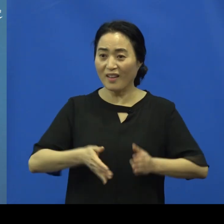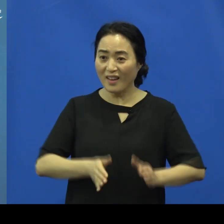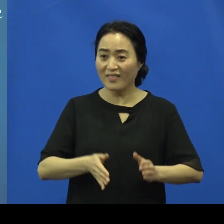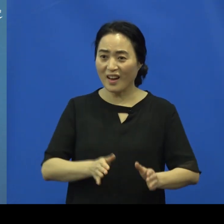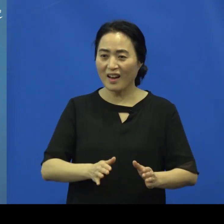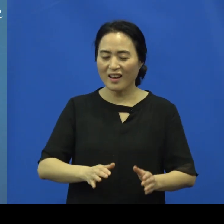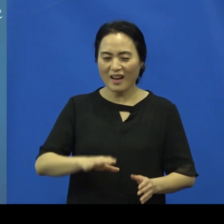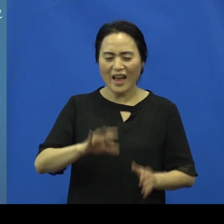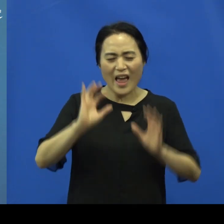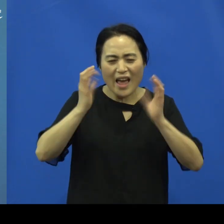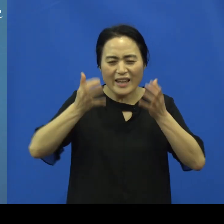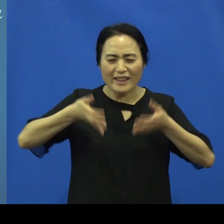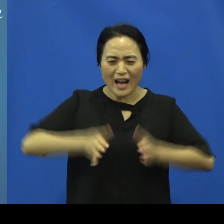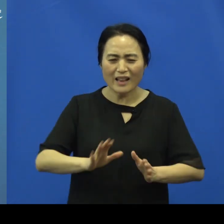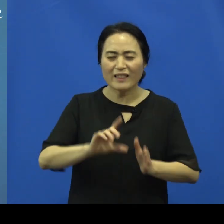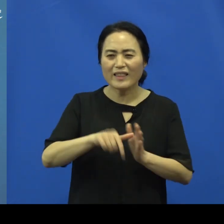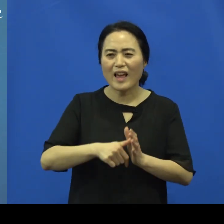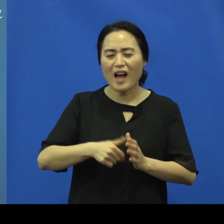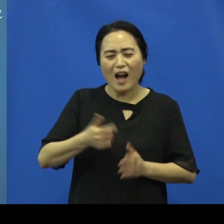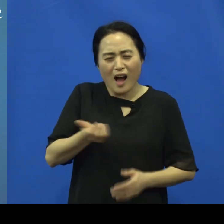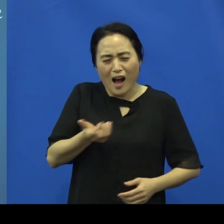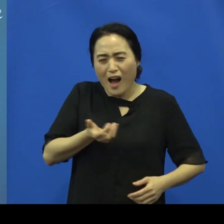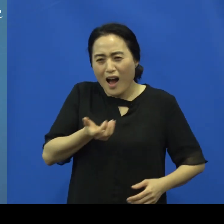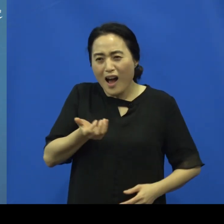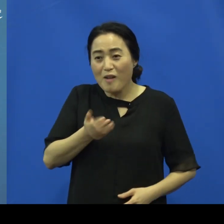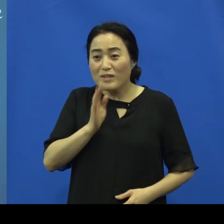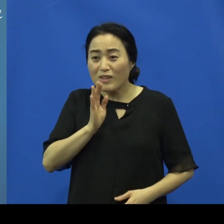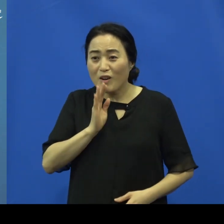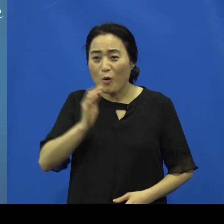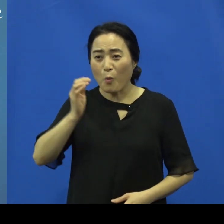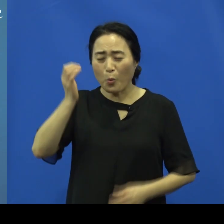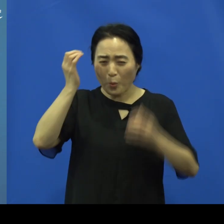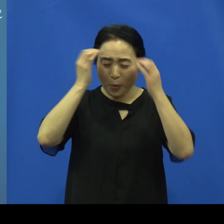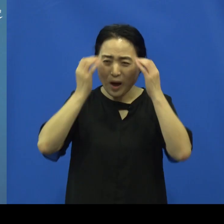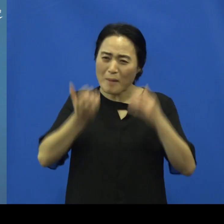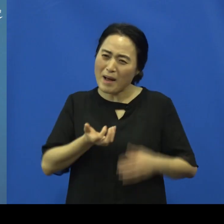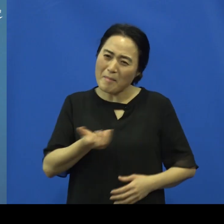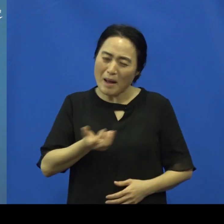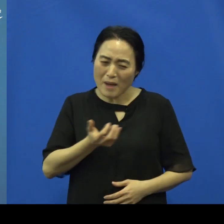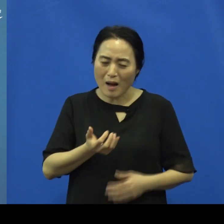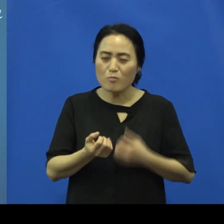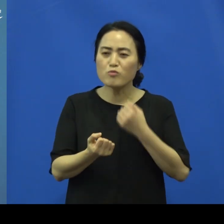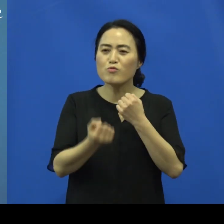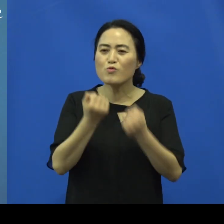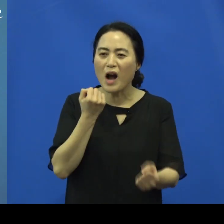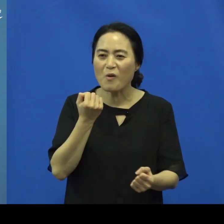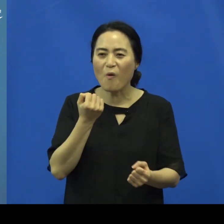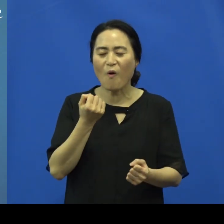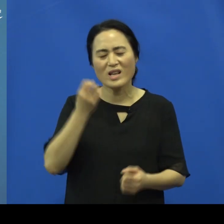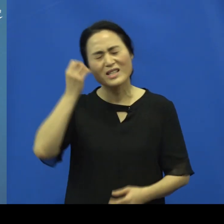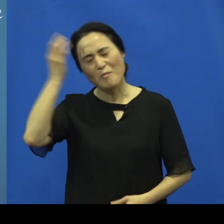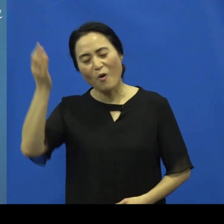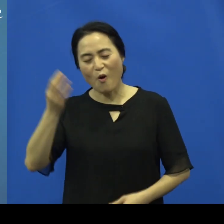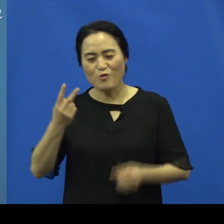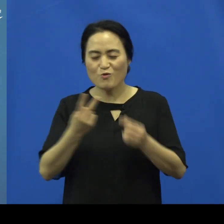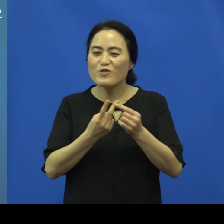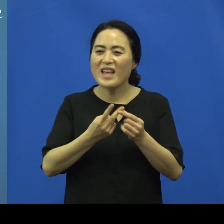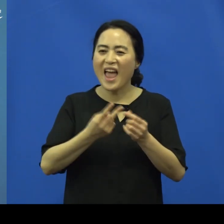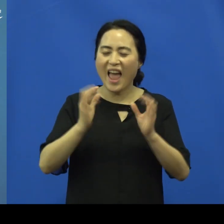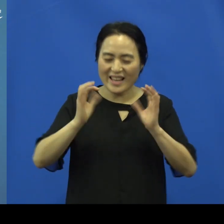잊어버려요. 그 고통을 잊어버리고 또 그 생명이 주는 기쁨에 도취돼 가지고 하나 더 낳는 거예요.